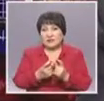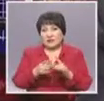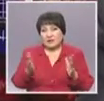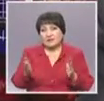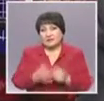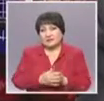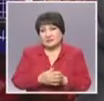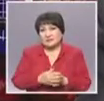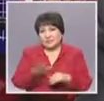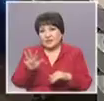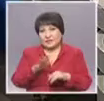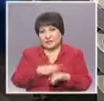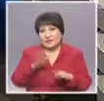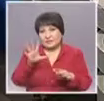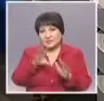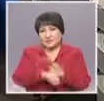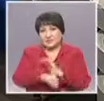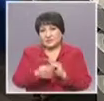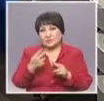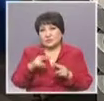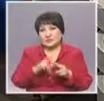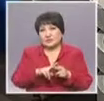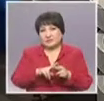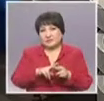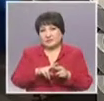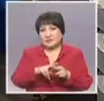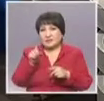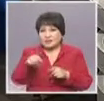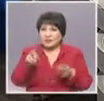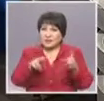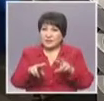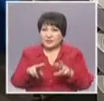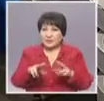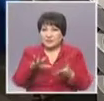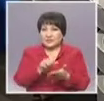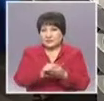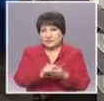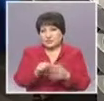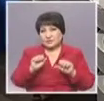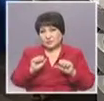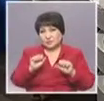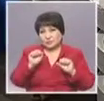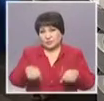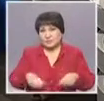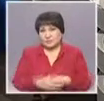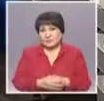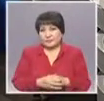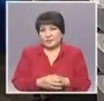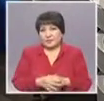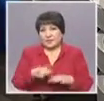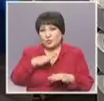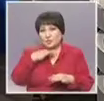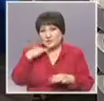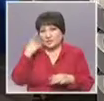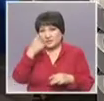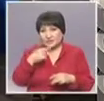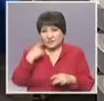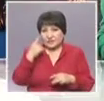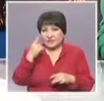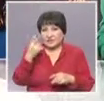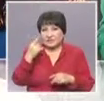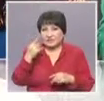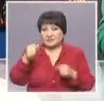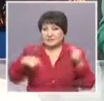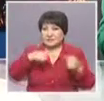есептеледі. Сондықтан сол жерге барып айналысуларына болады. Көбінен ол жеке кәсіпкерлердің қолындағы дүние